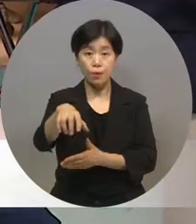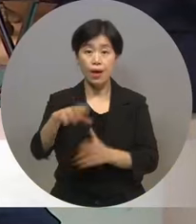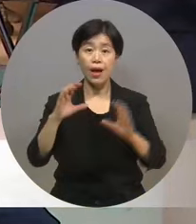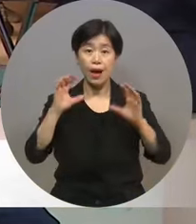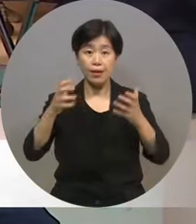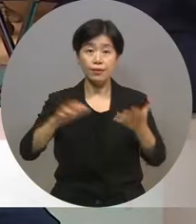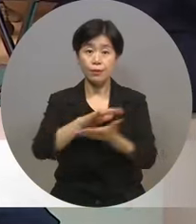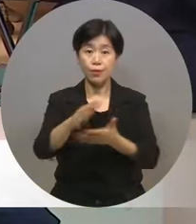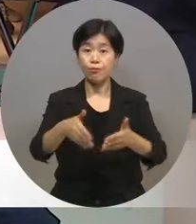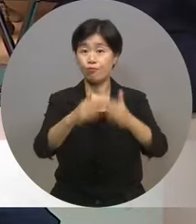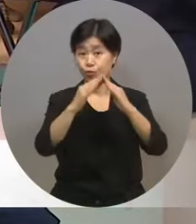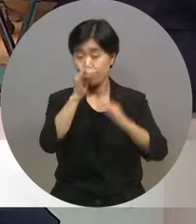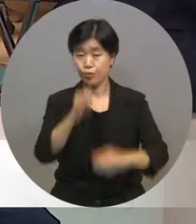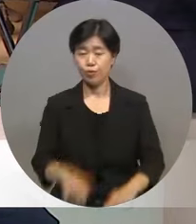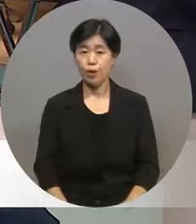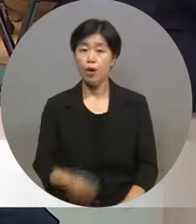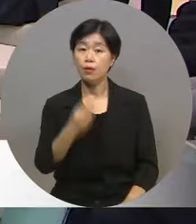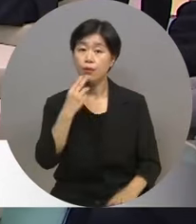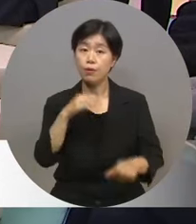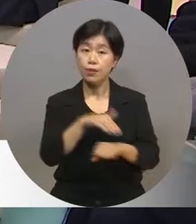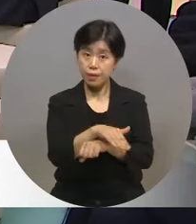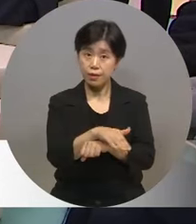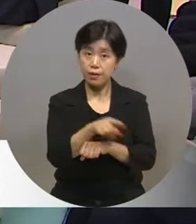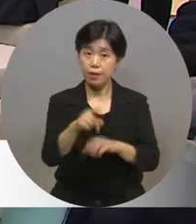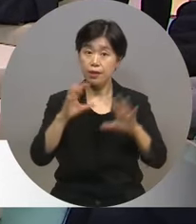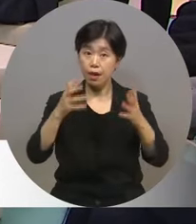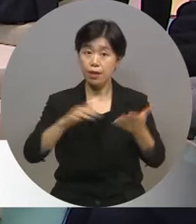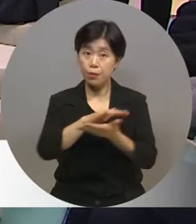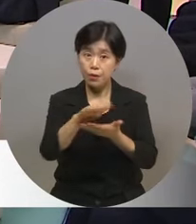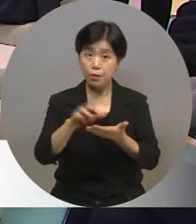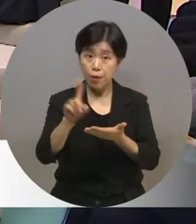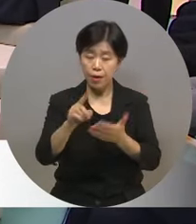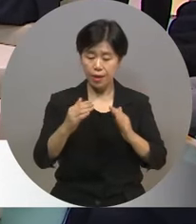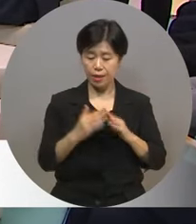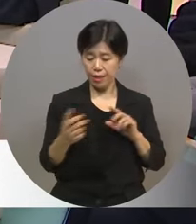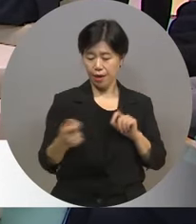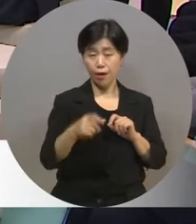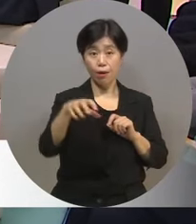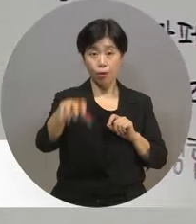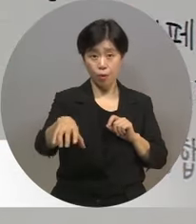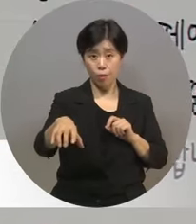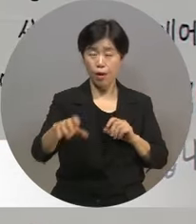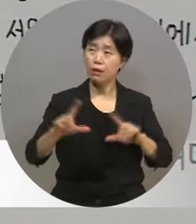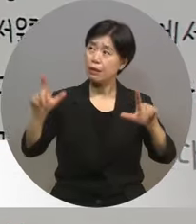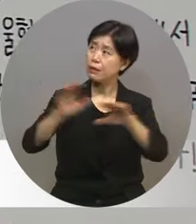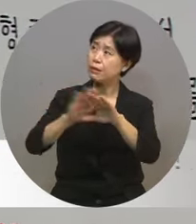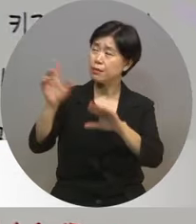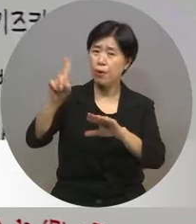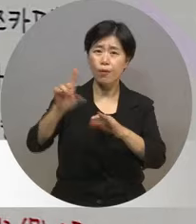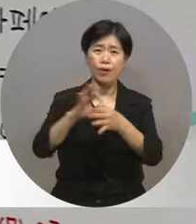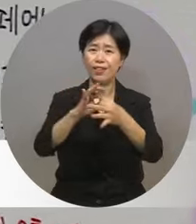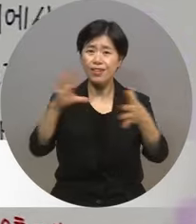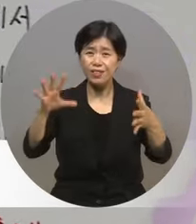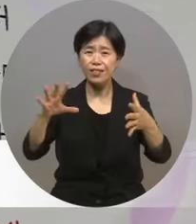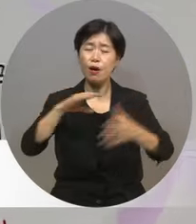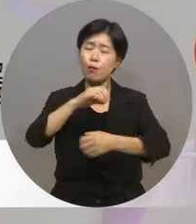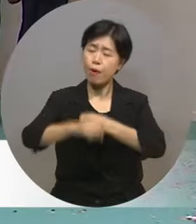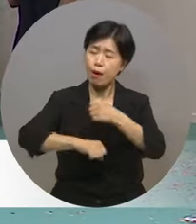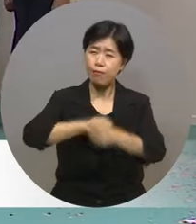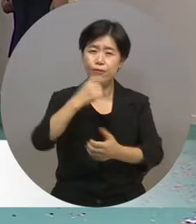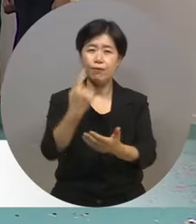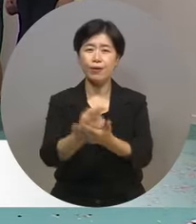열렸습니다 서울형 키즈 카페는 생활권 근처에서 미세먼지와 날씨 등의 제약없이 마음껏 뛰어